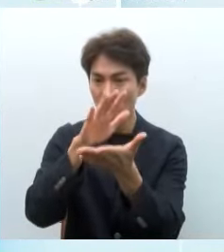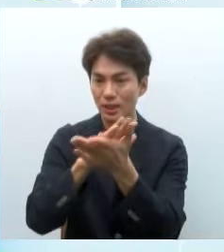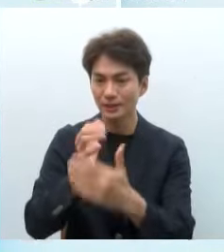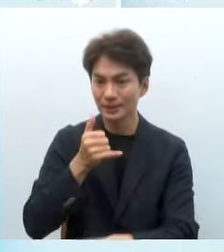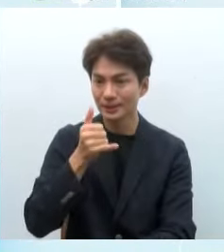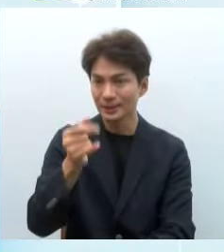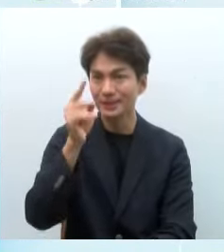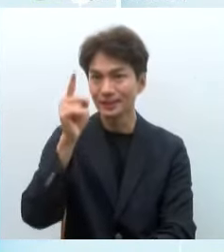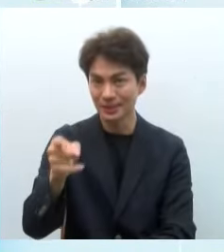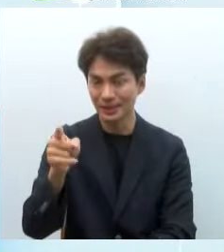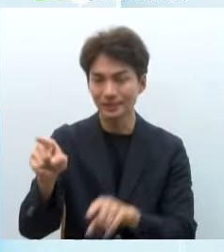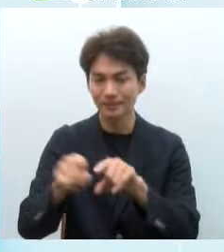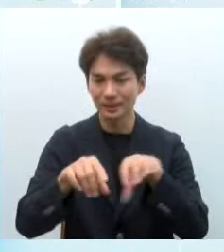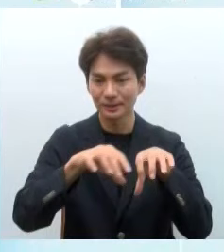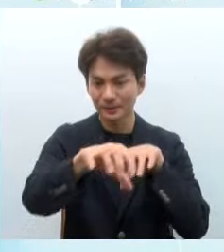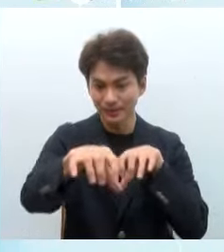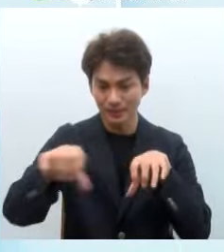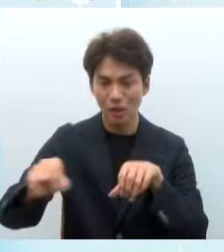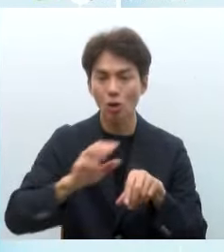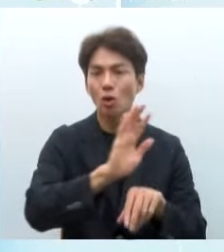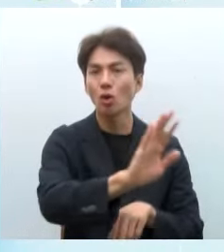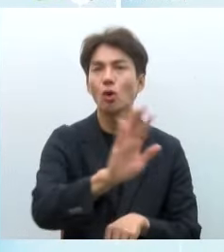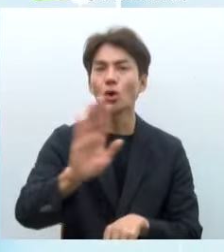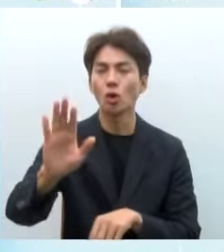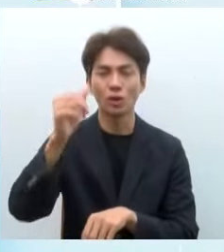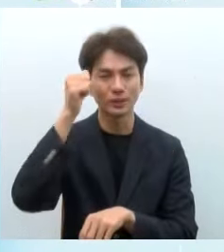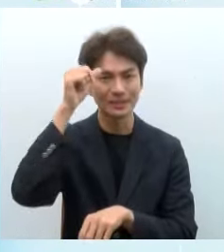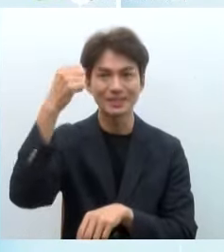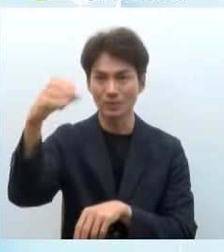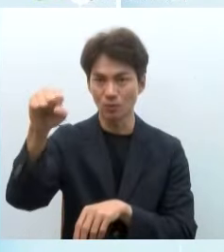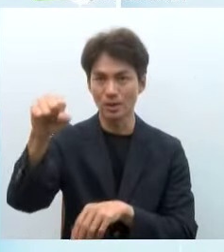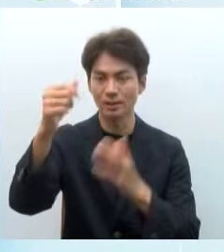ที่เขตตนเองเนี่ย10วันนะครับแล้วก็มานำเสน